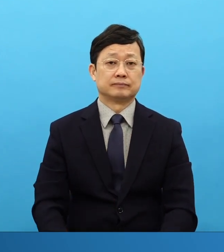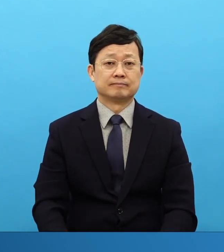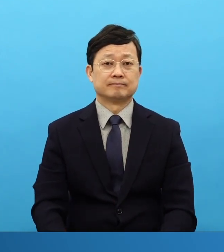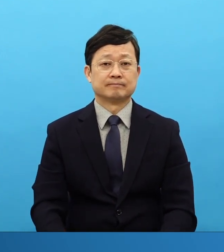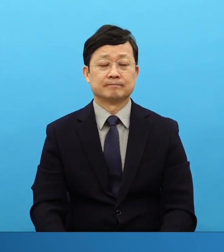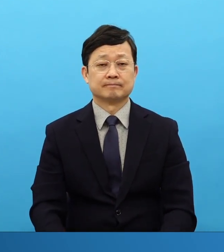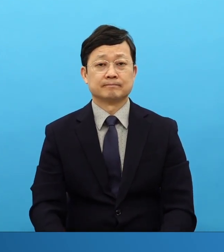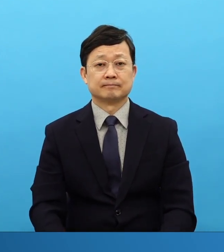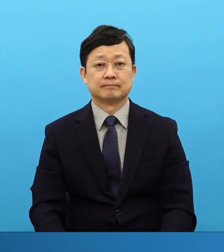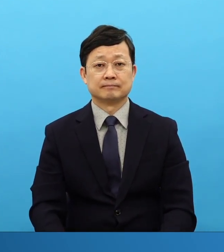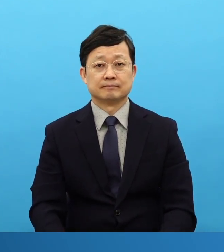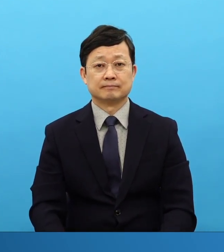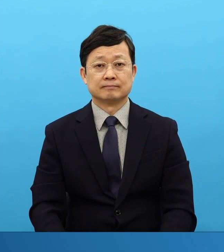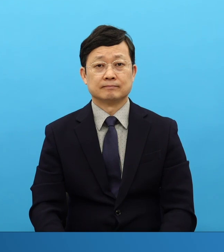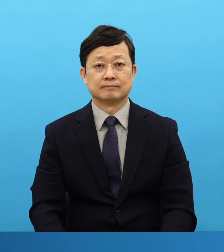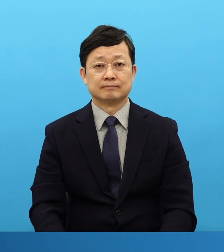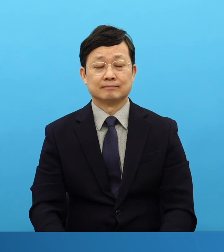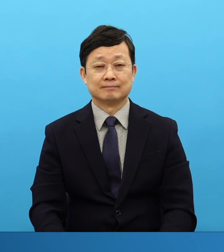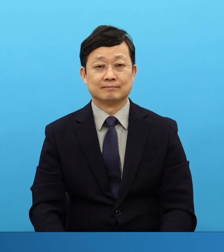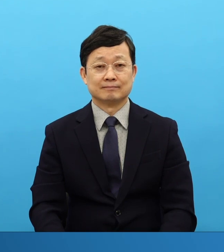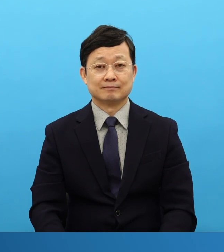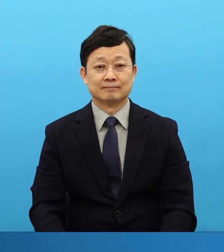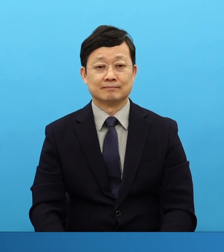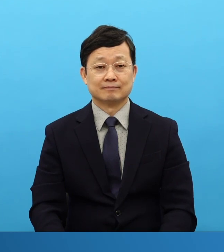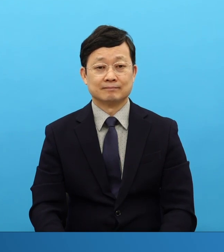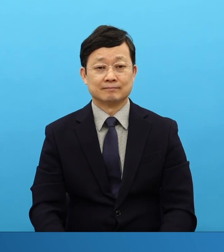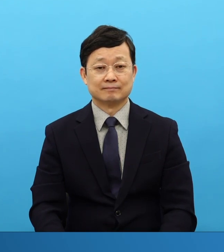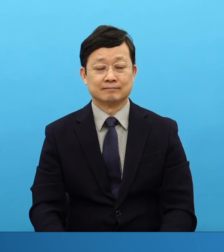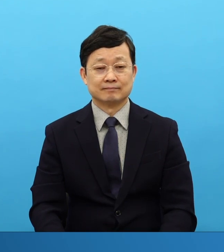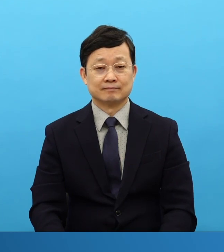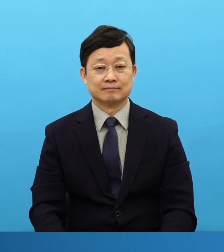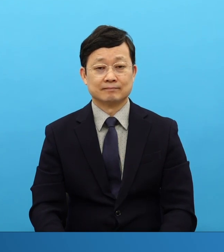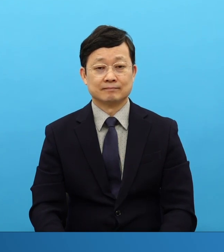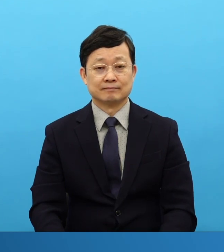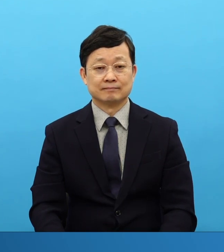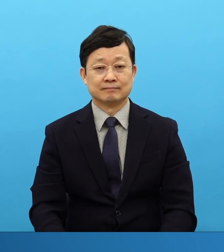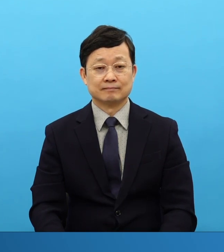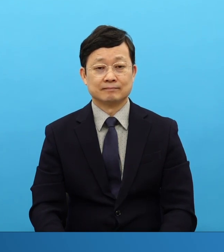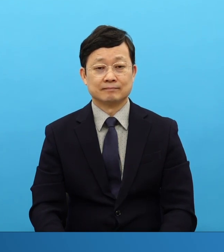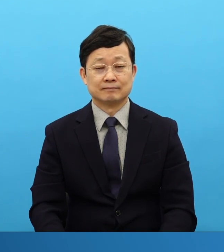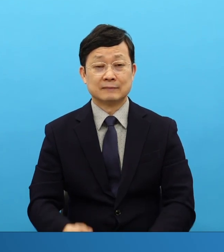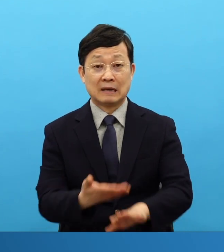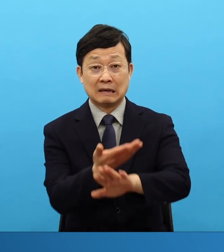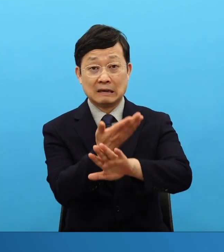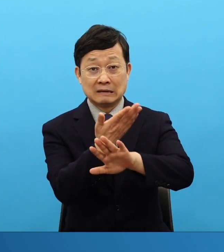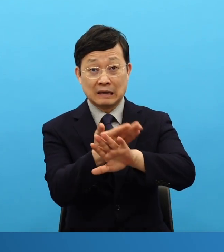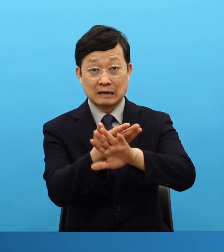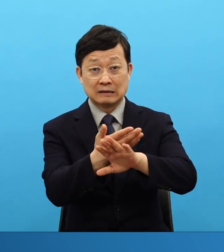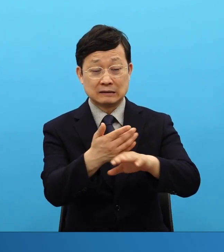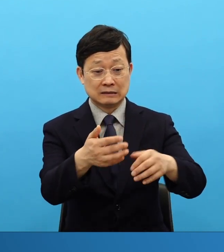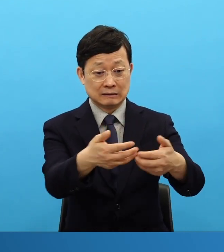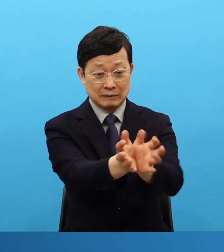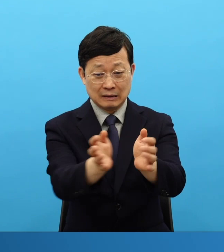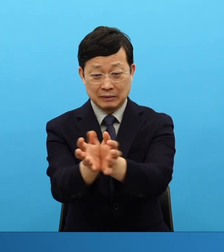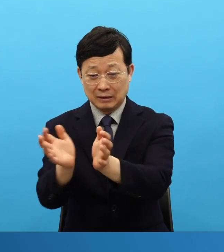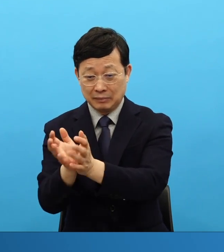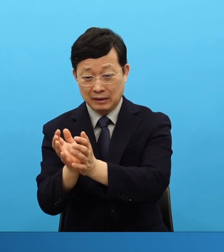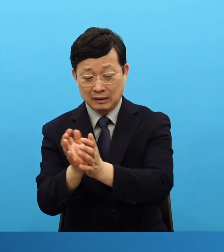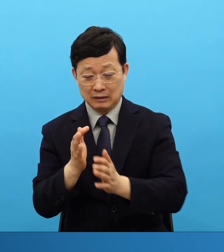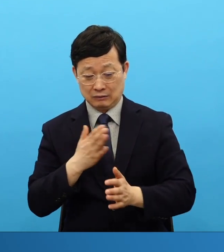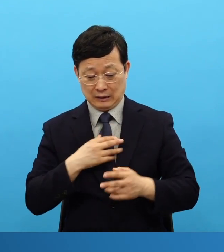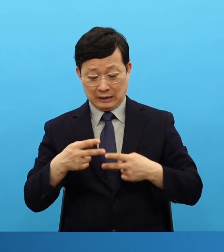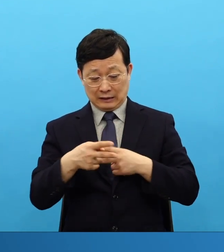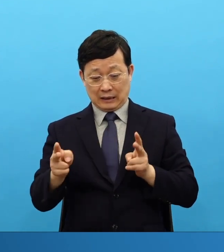수없이 많은 단체들이 30몇 년 동안 우리 전도를 막으려고 했는데 못 막을 겁니다. So many people